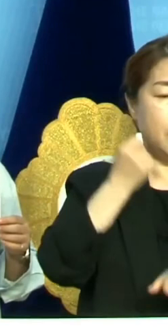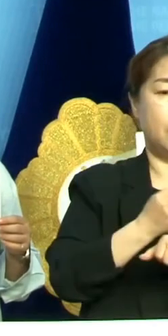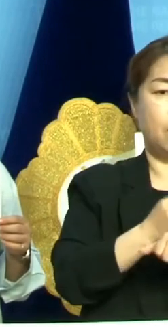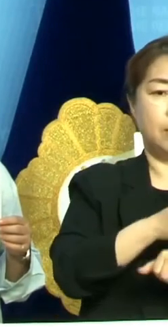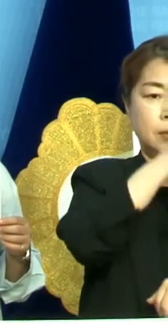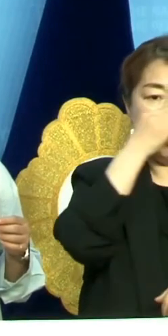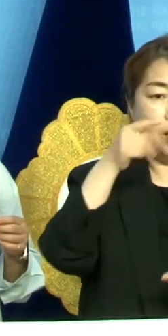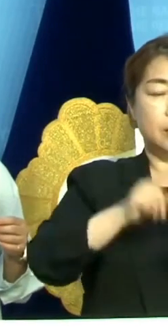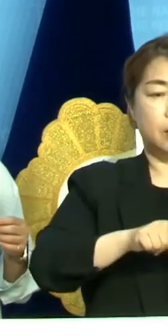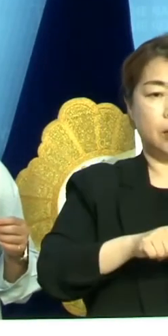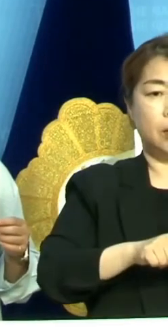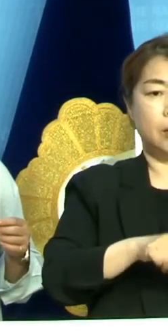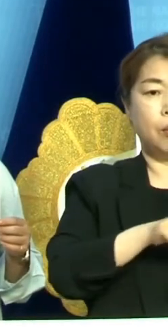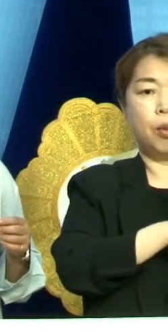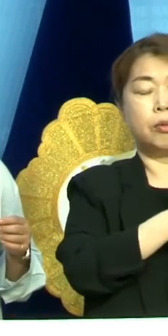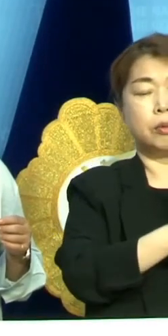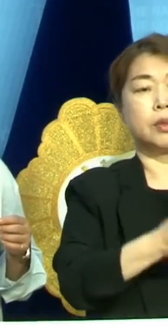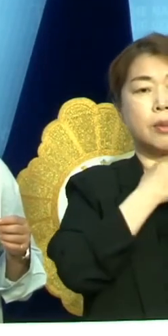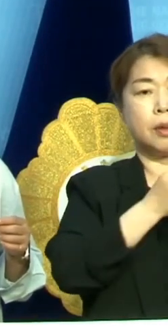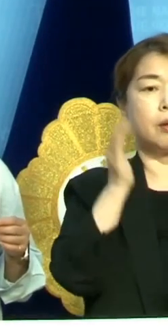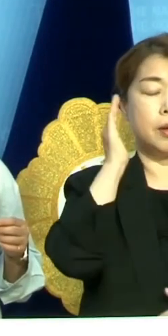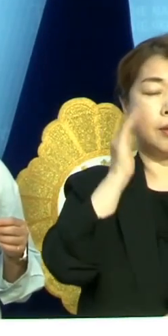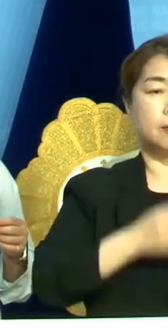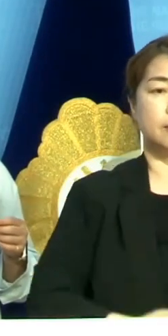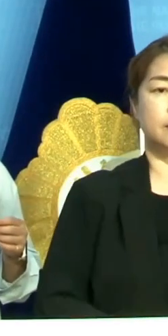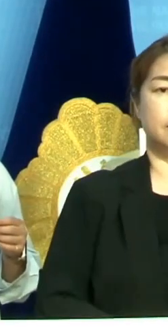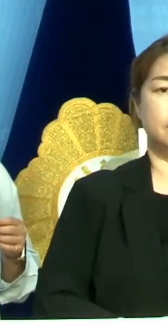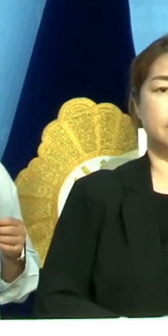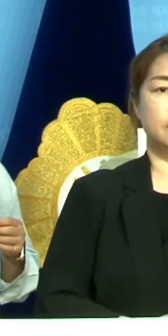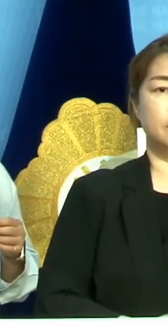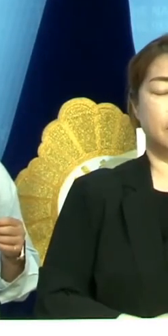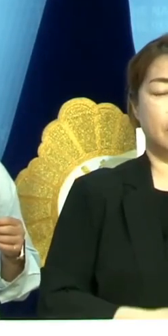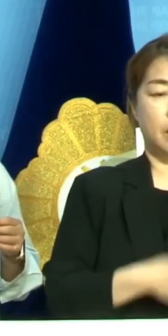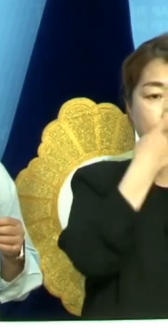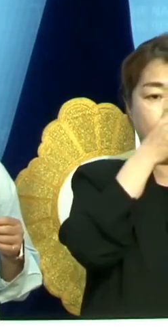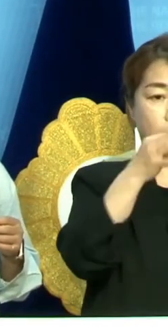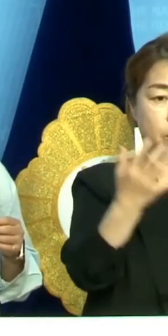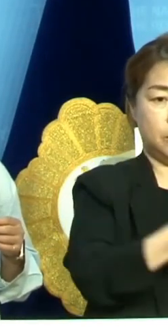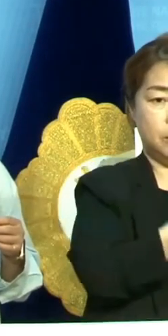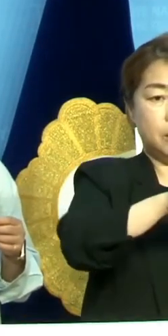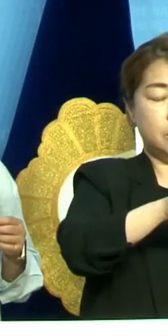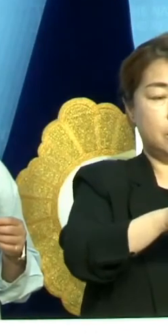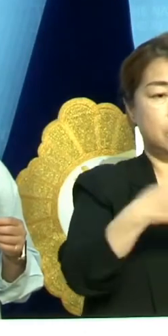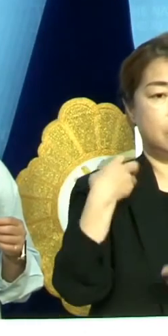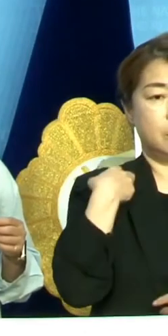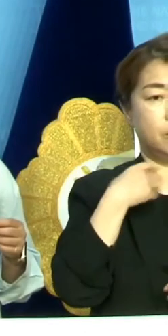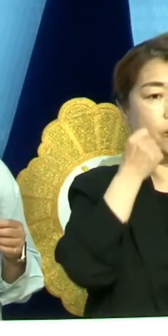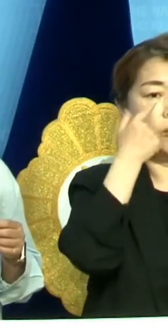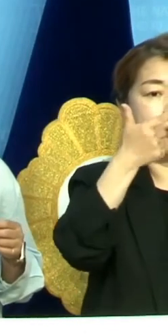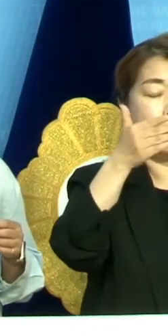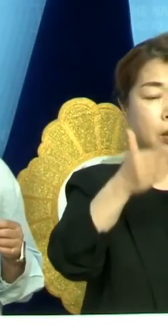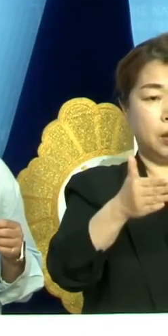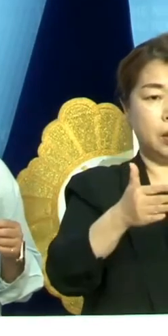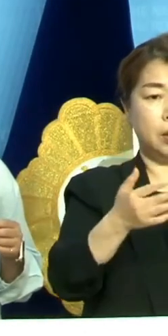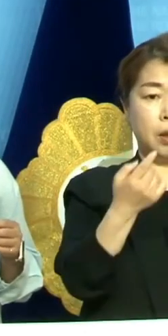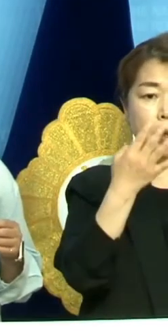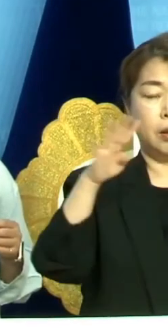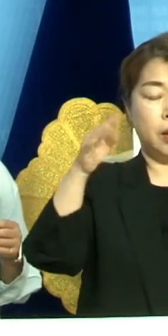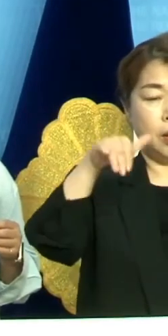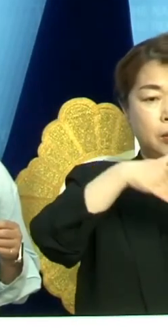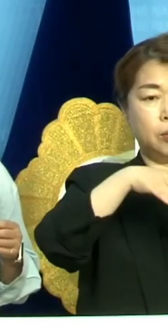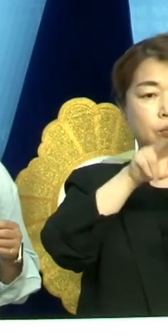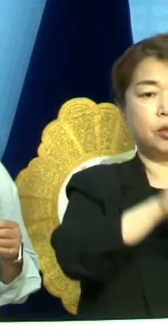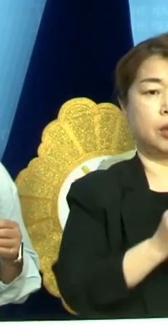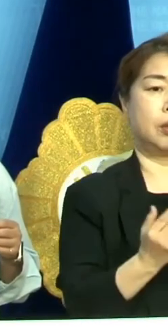정당한 정애를 보여주고 싶었다 라고 말했습니다 등록금 반환 에 대한 책임은 지난 6개월 동안 대학가 있던